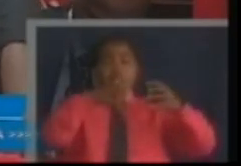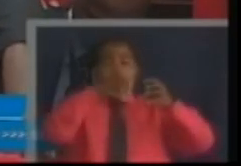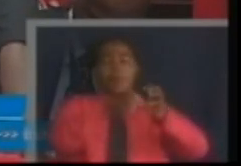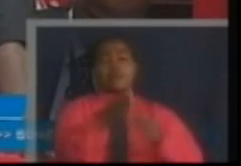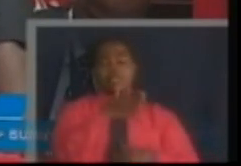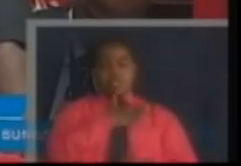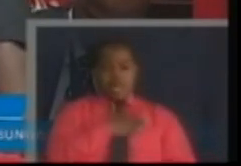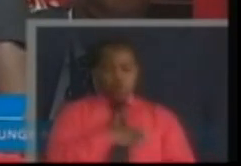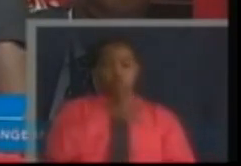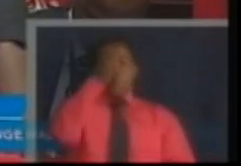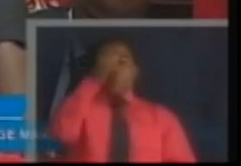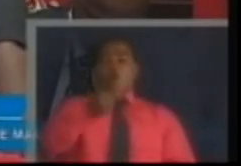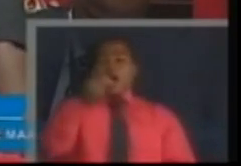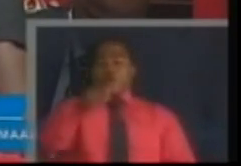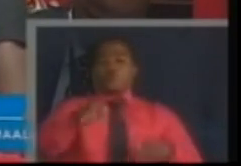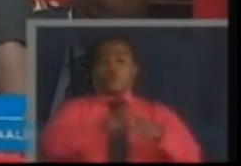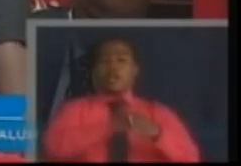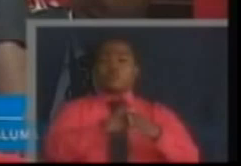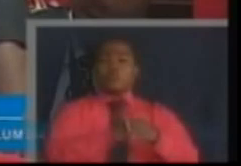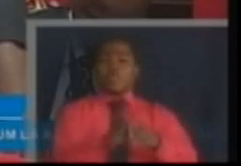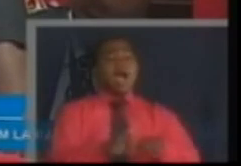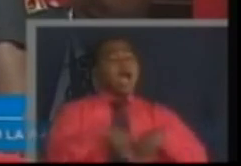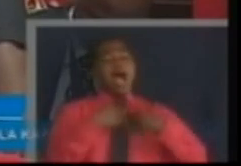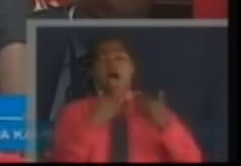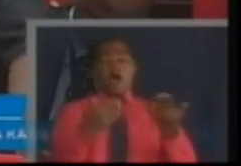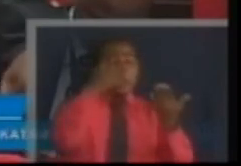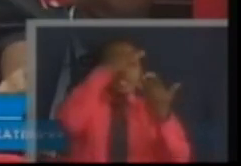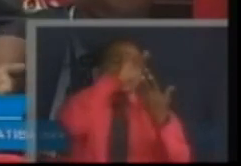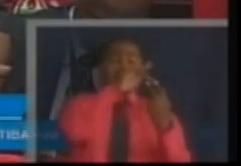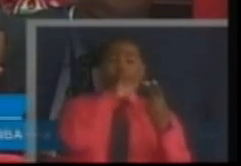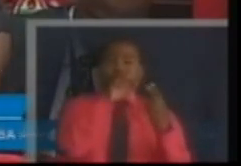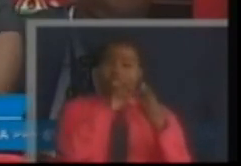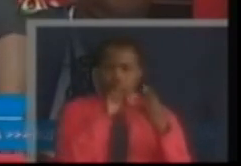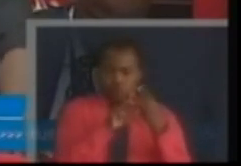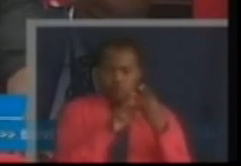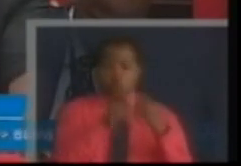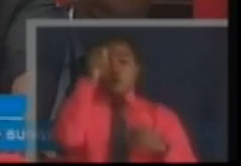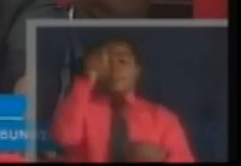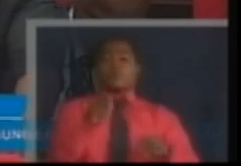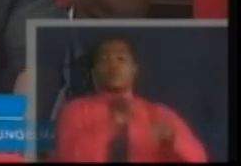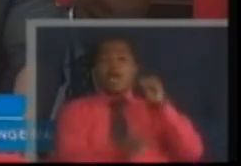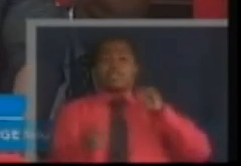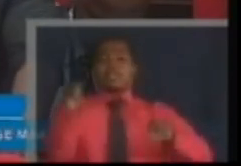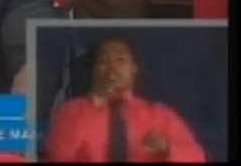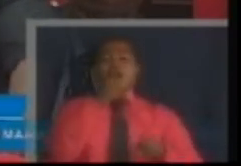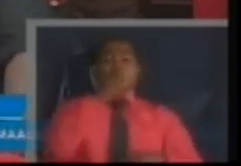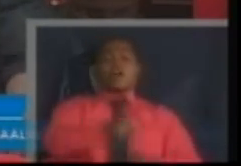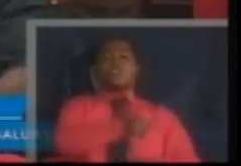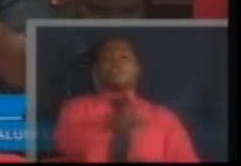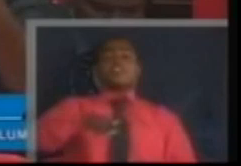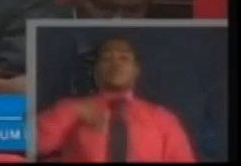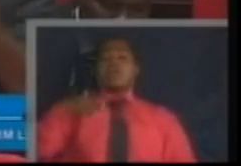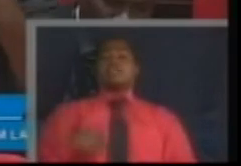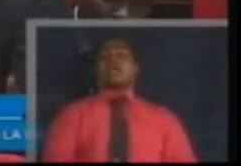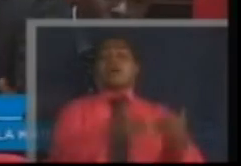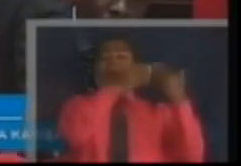wanatumia ni mipasho, hawana takwimu. Mtu anapochangia anaambiwa ninyi kwa sababu nataka madaraka. Sasa